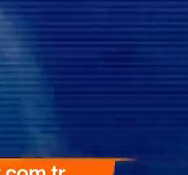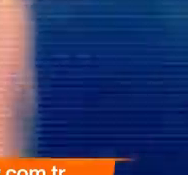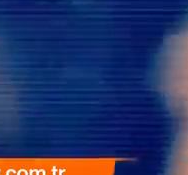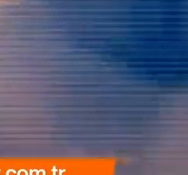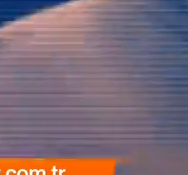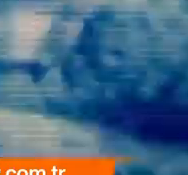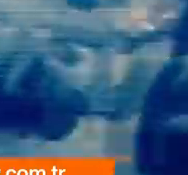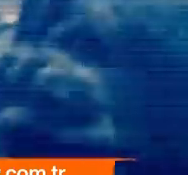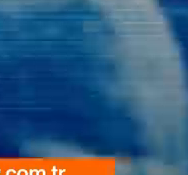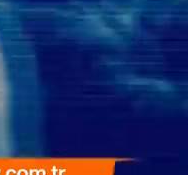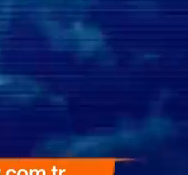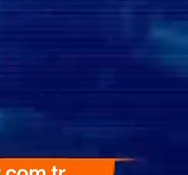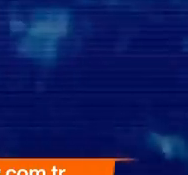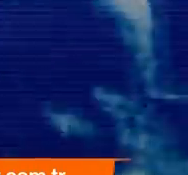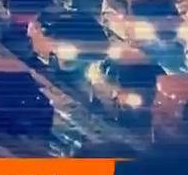Merdiveni durdu.